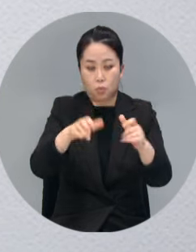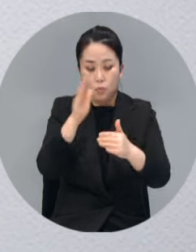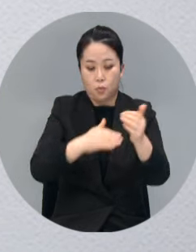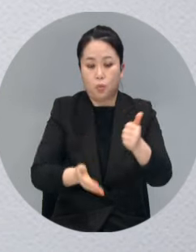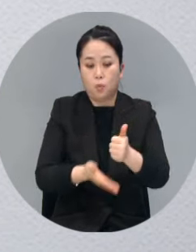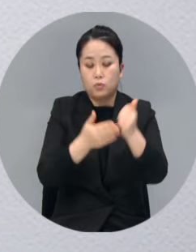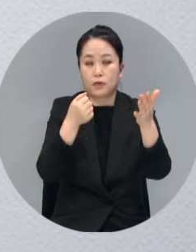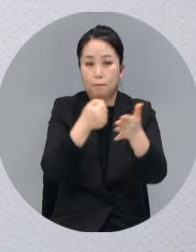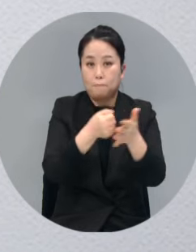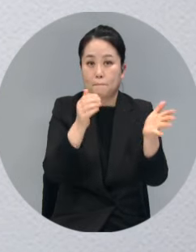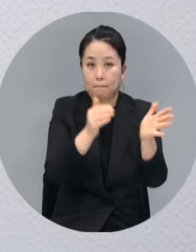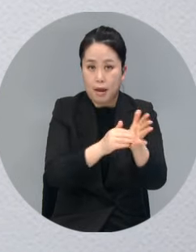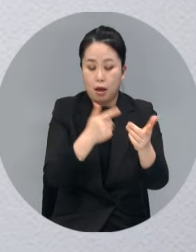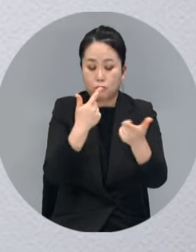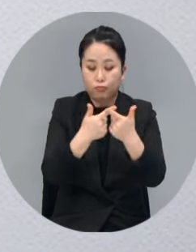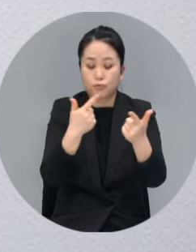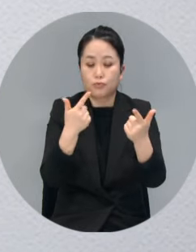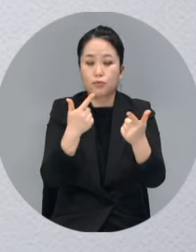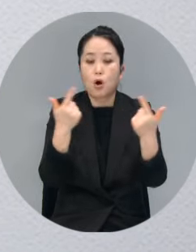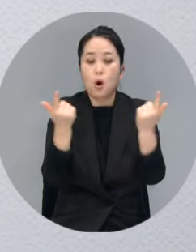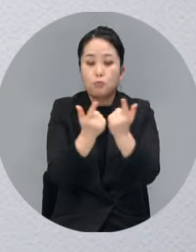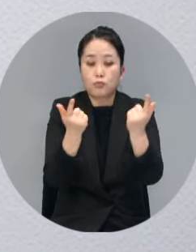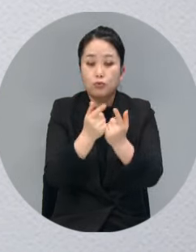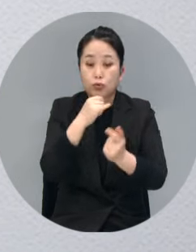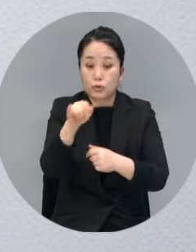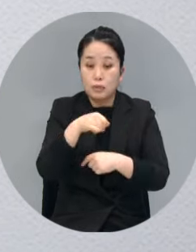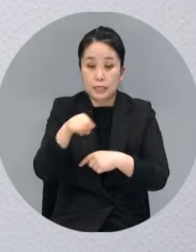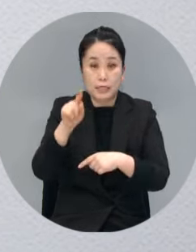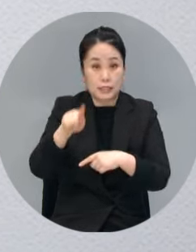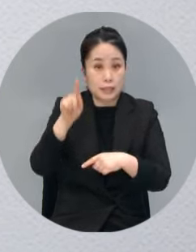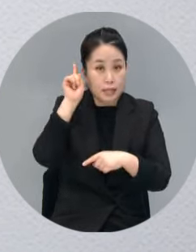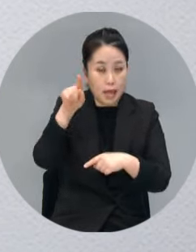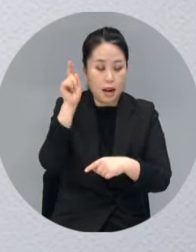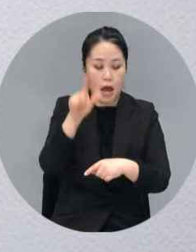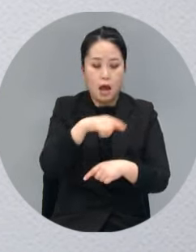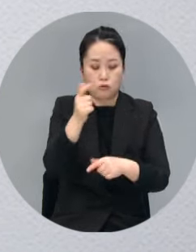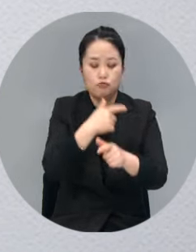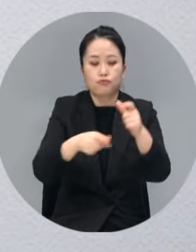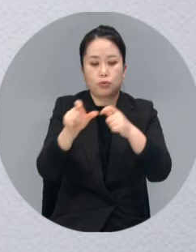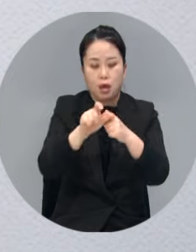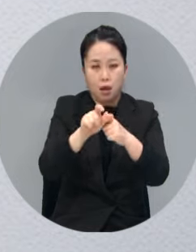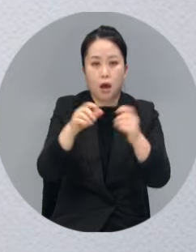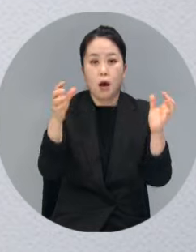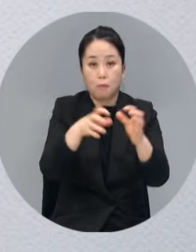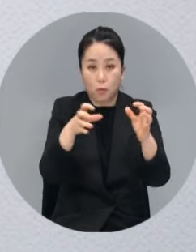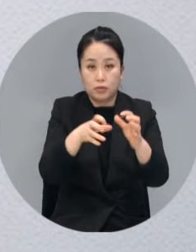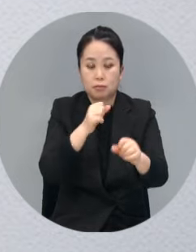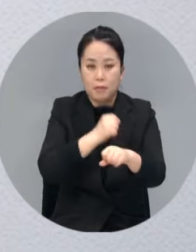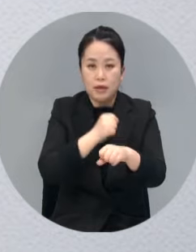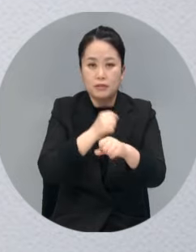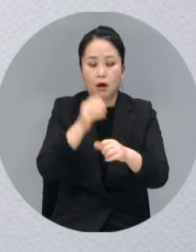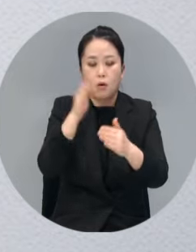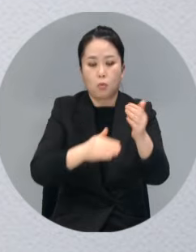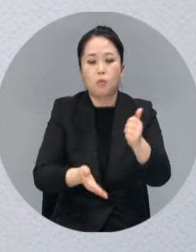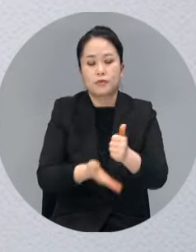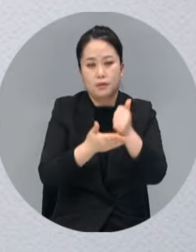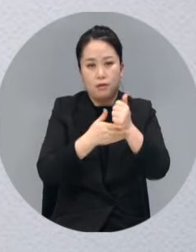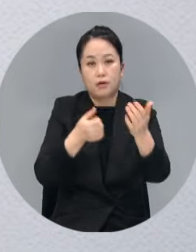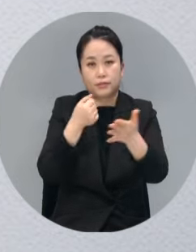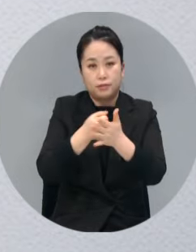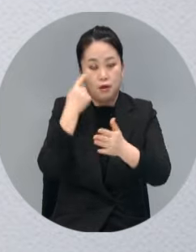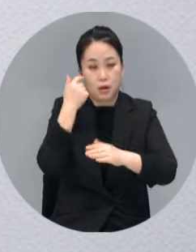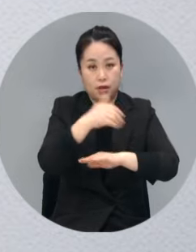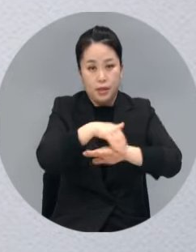확정하고 북구 을엔 내일 하루 추가 공모를 통해 공천을 결정할 예정입니다. 사하 을에 경선 결과가